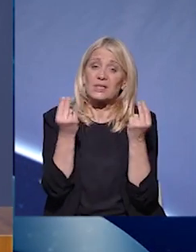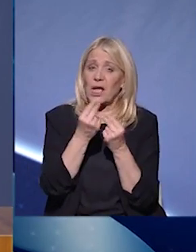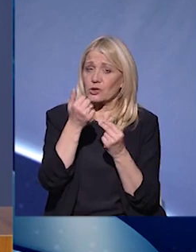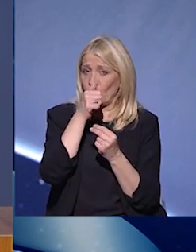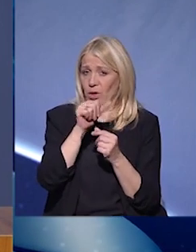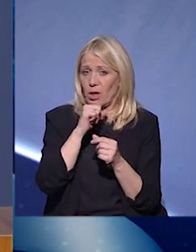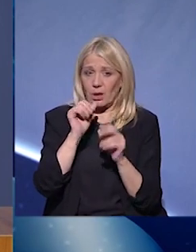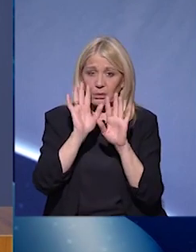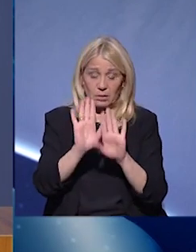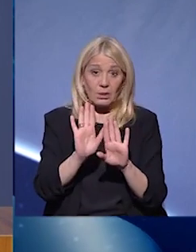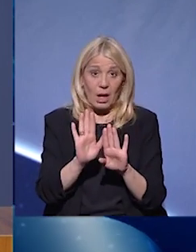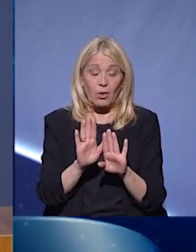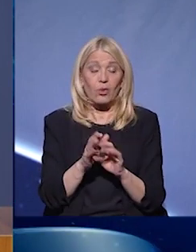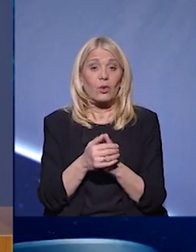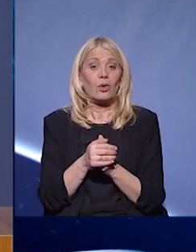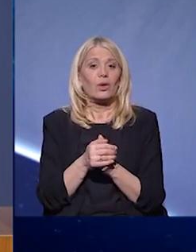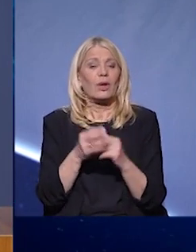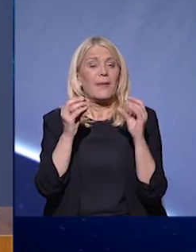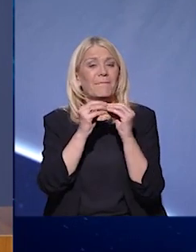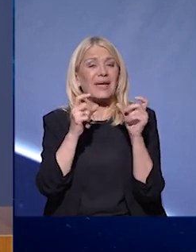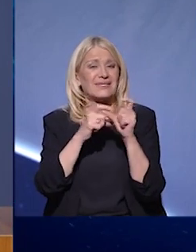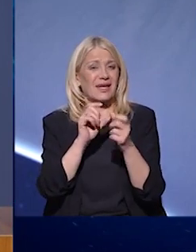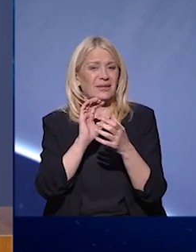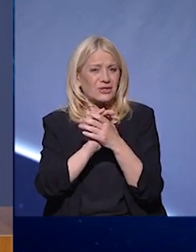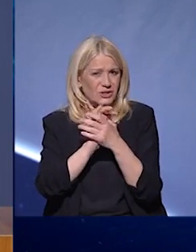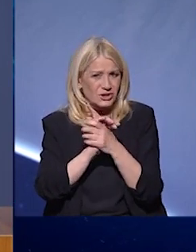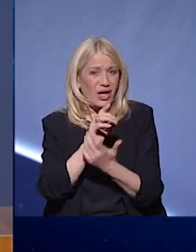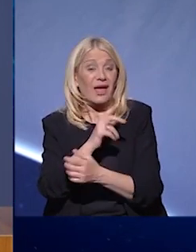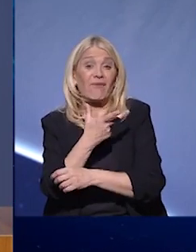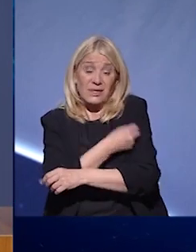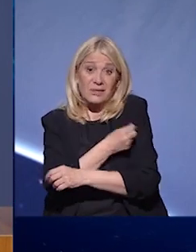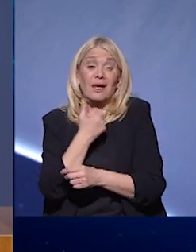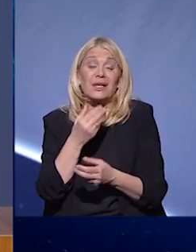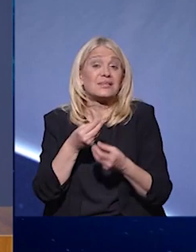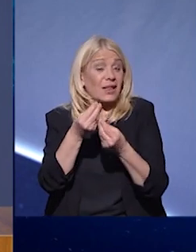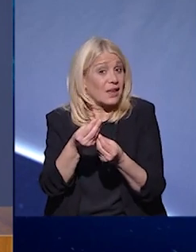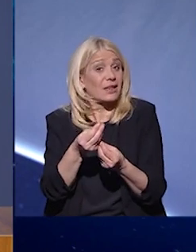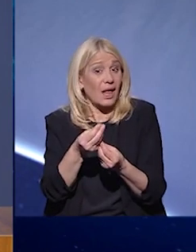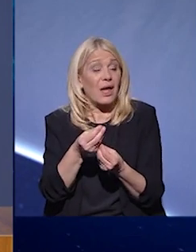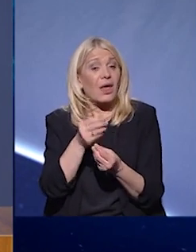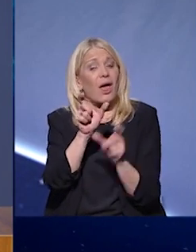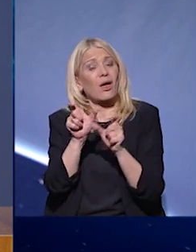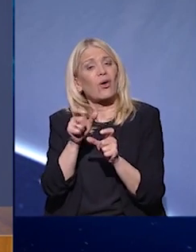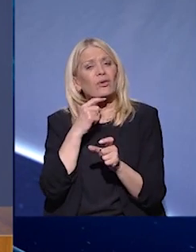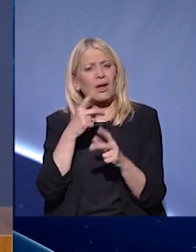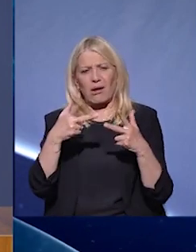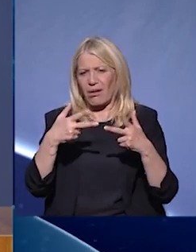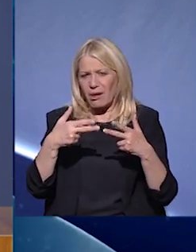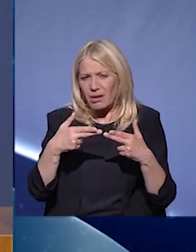je to tako. BCG vakcina se eventualno i daje kod recimo kod